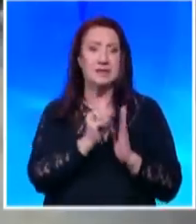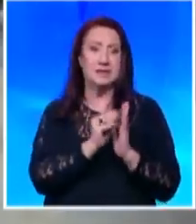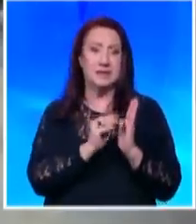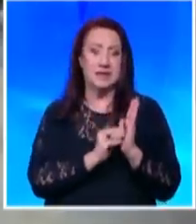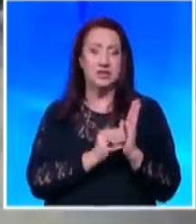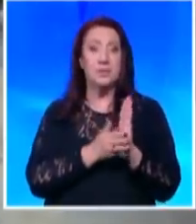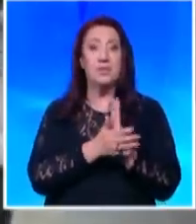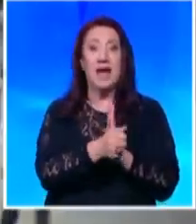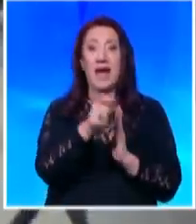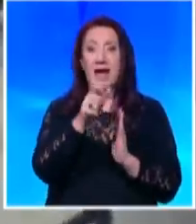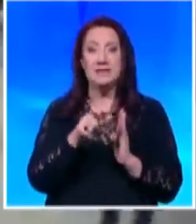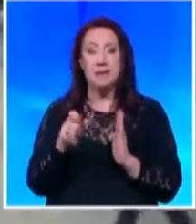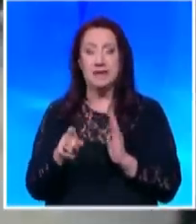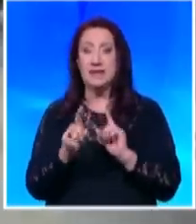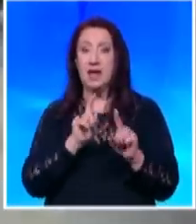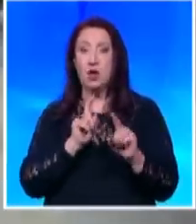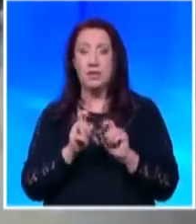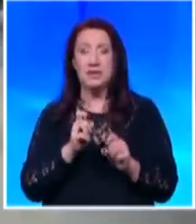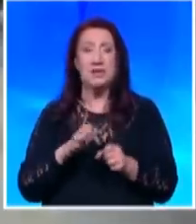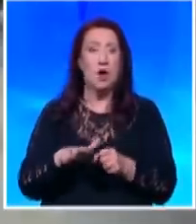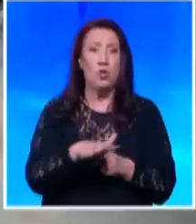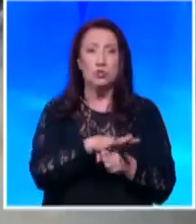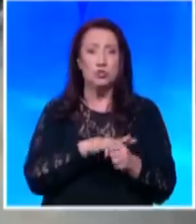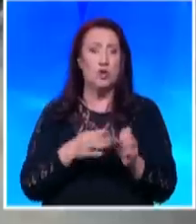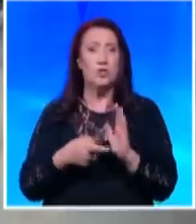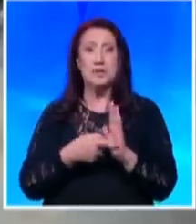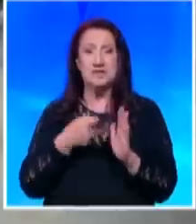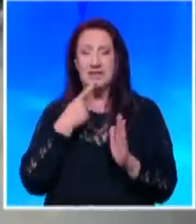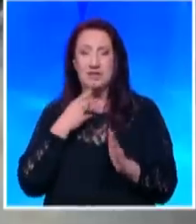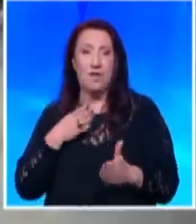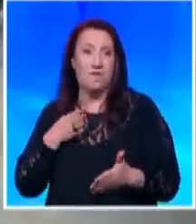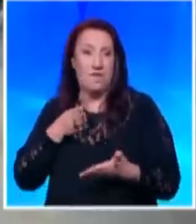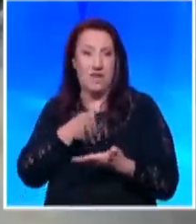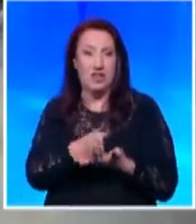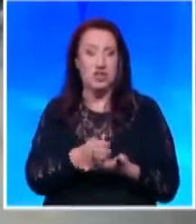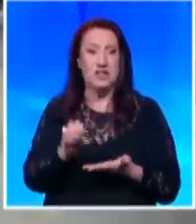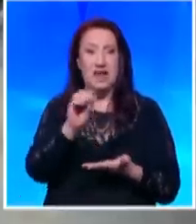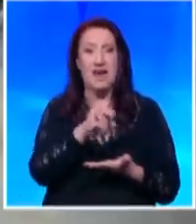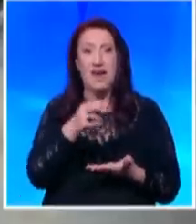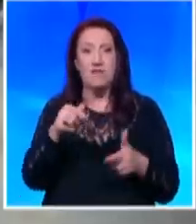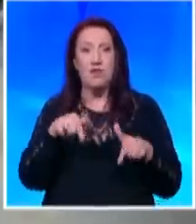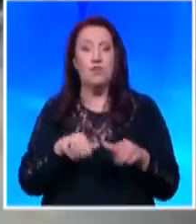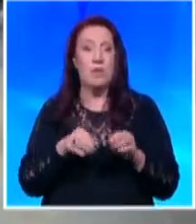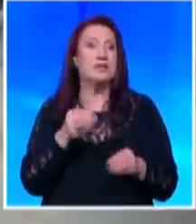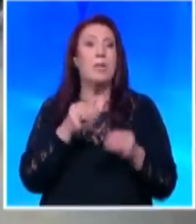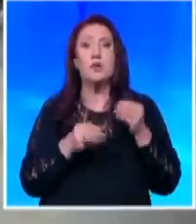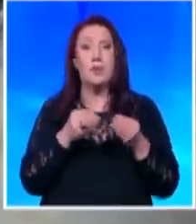експерти коментираха, че едно от основните предизвикателства при въвеждането на еврото у нас е високата инфлация.